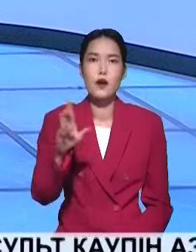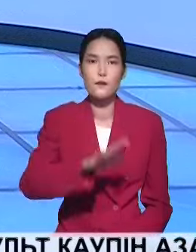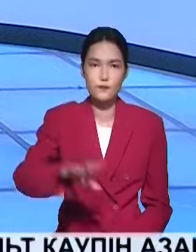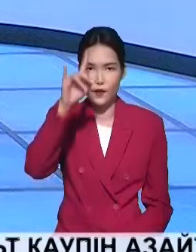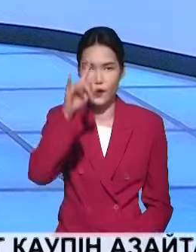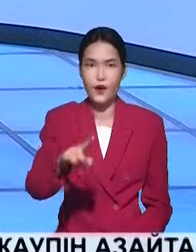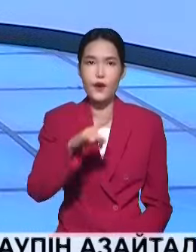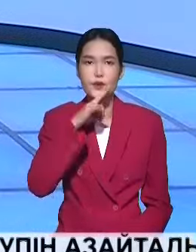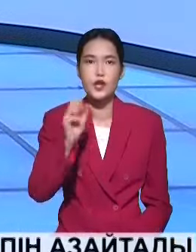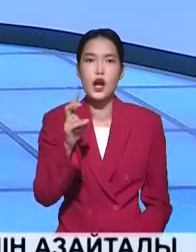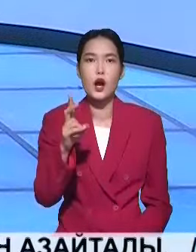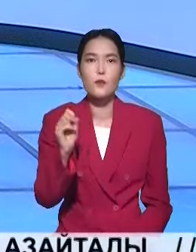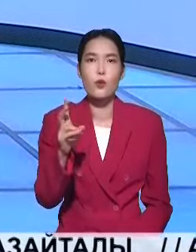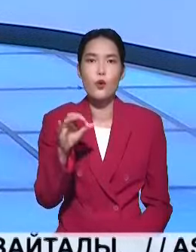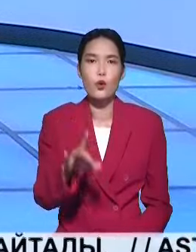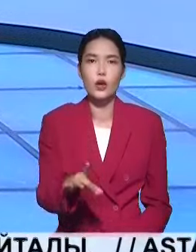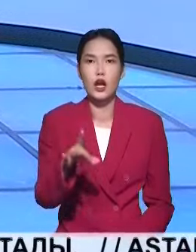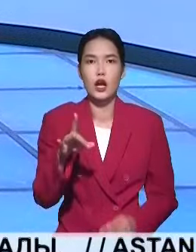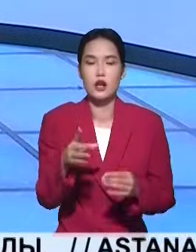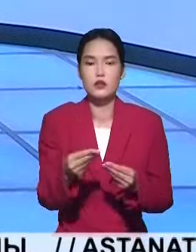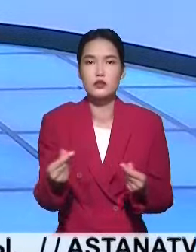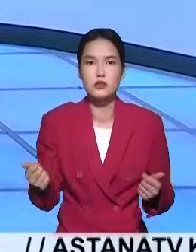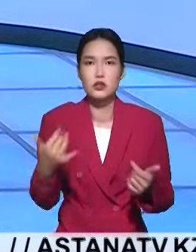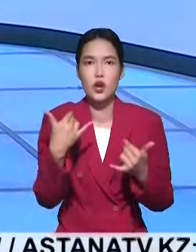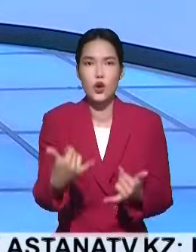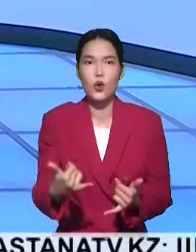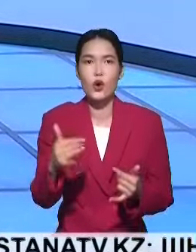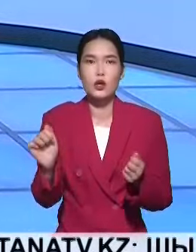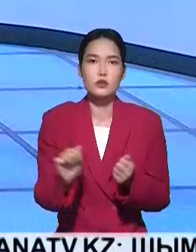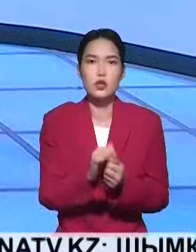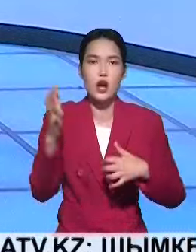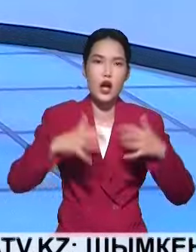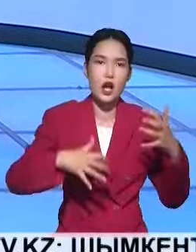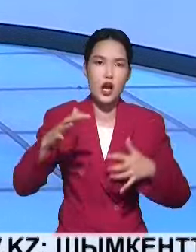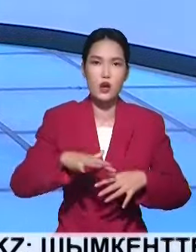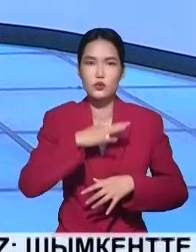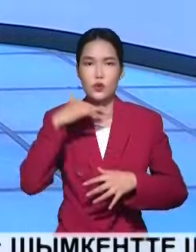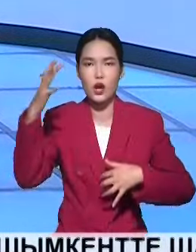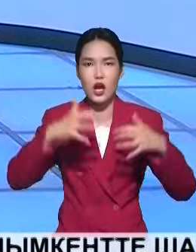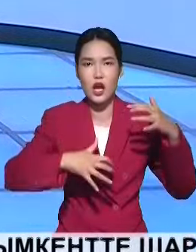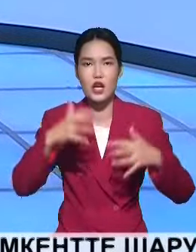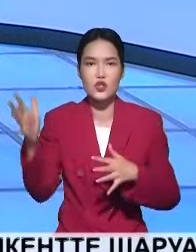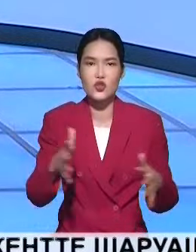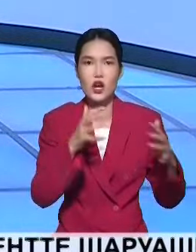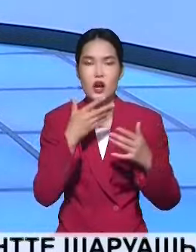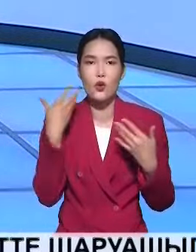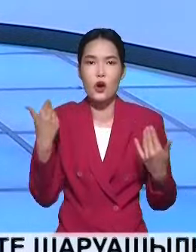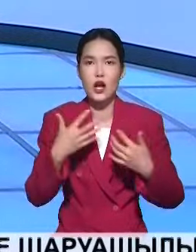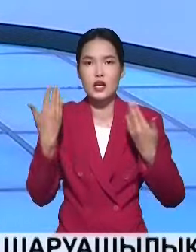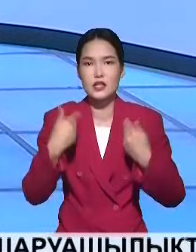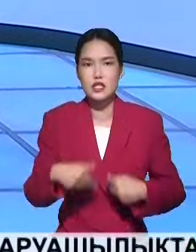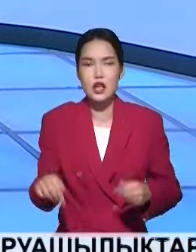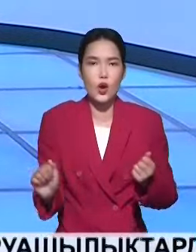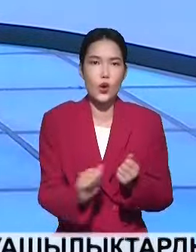Қазақстан облысында ақбөкендер төлдеп жатыр. Бұл кезде күн күрт суытып, жауын-шашын көбейеді. Жаңбыр мен жел қорғансыз құралайдың денесін